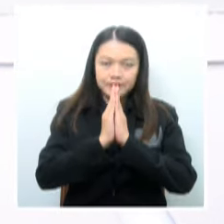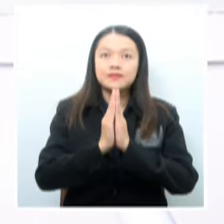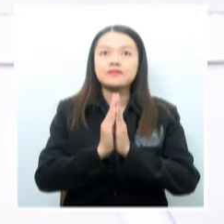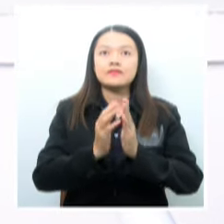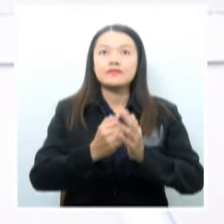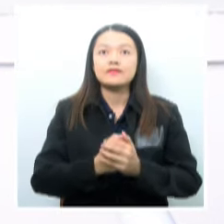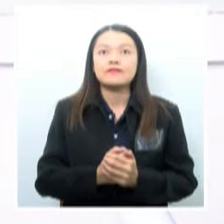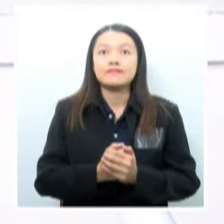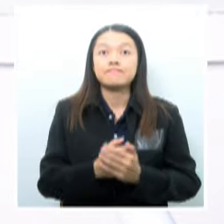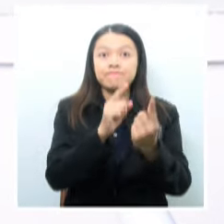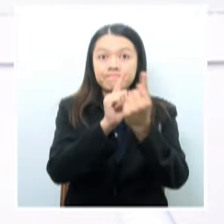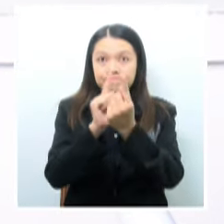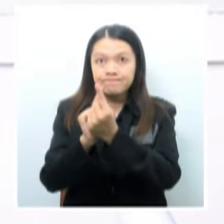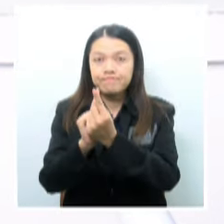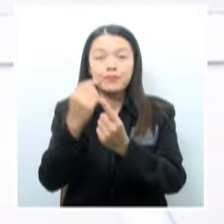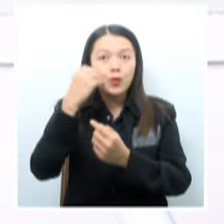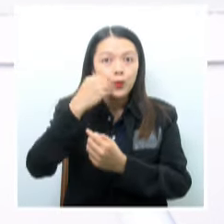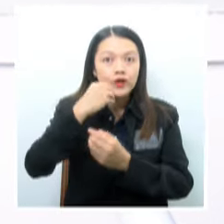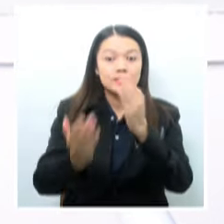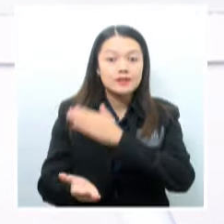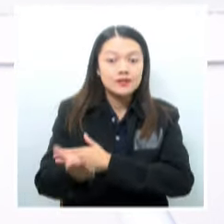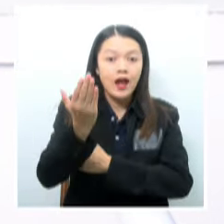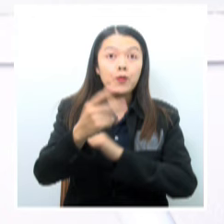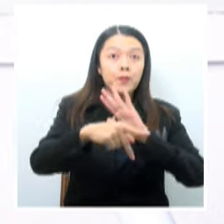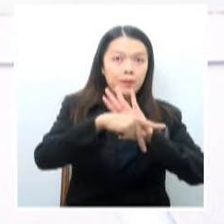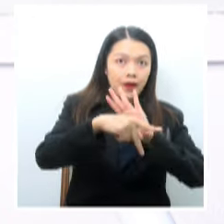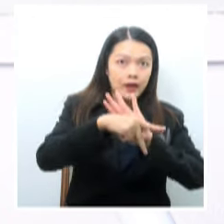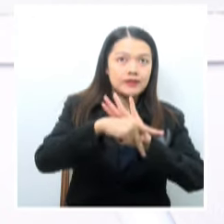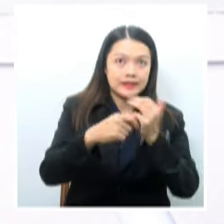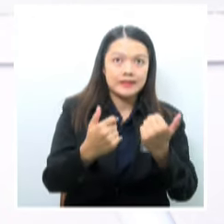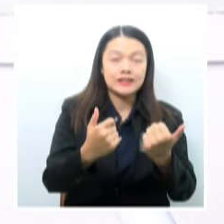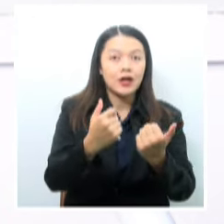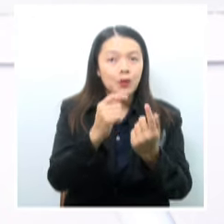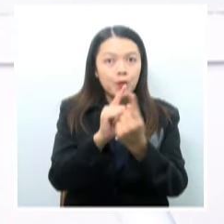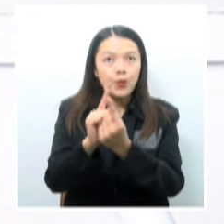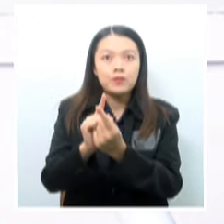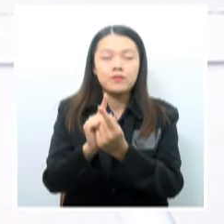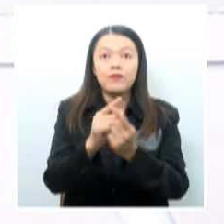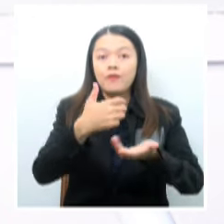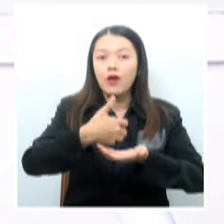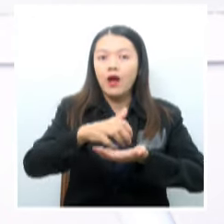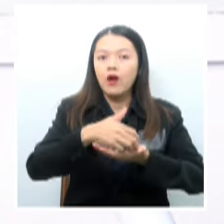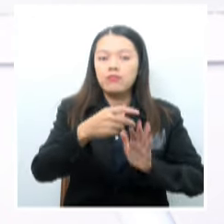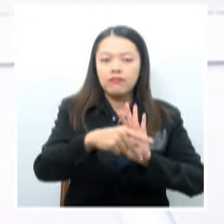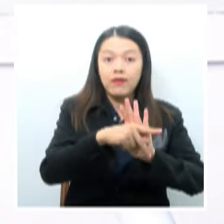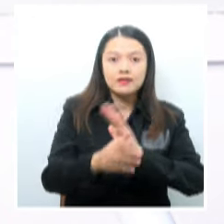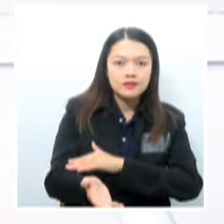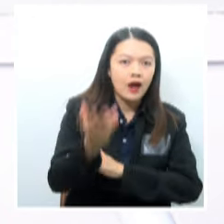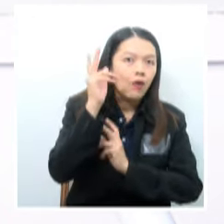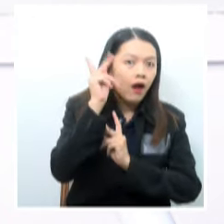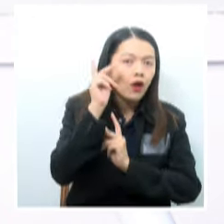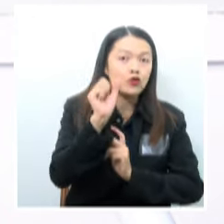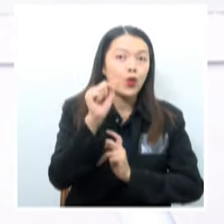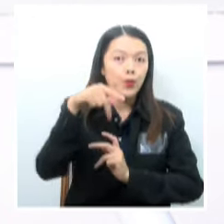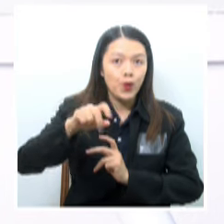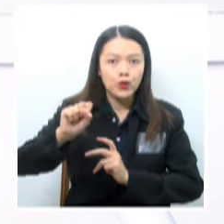วัสดีค่ะกลับมาพบกันเป็นประจำในทุกเช้าวันพฤหัสบดีแบบนี้นะคะกับรายการพฤหัสเช้าข่าวสปทค่ะซึ่